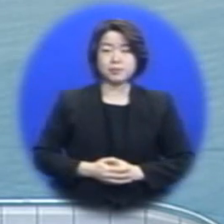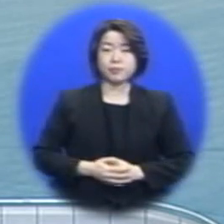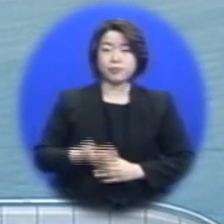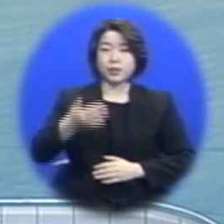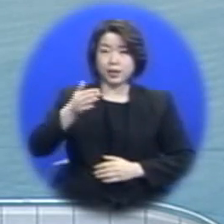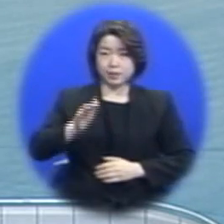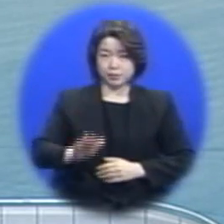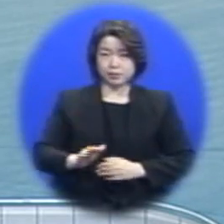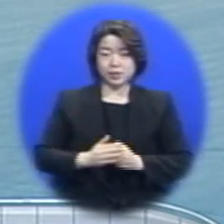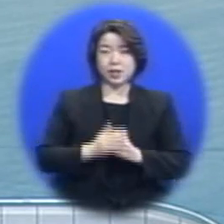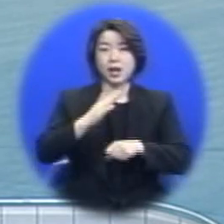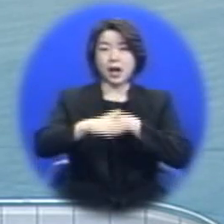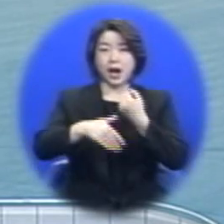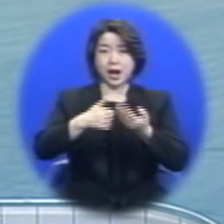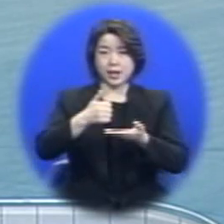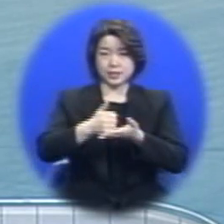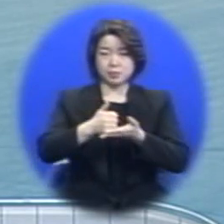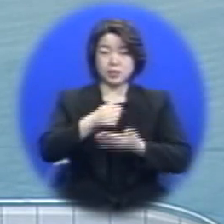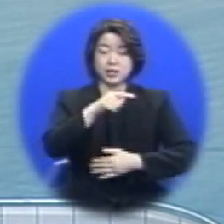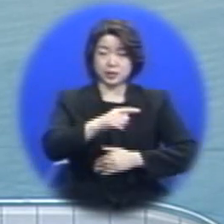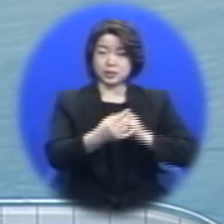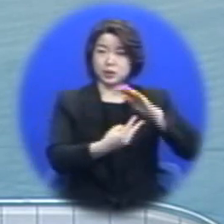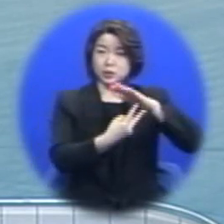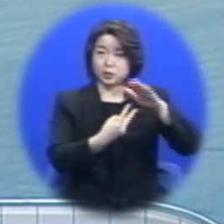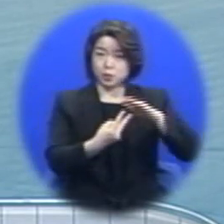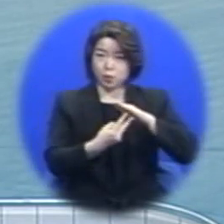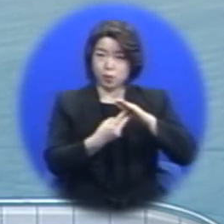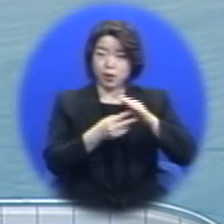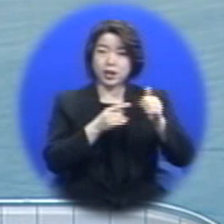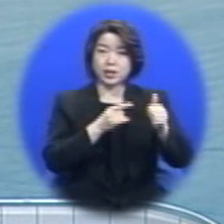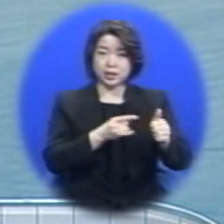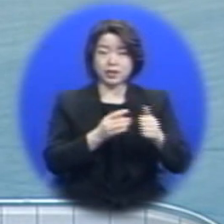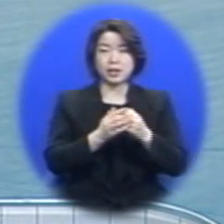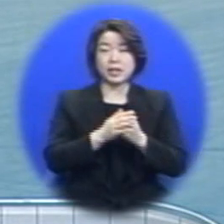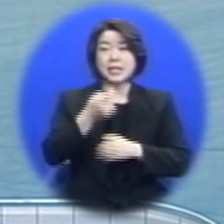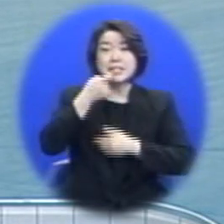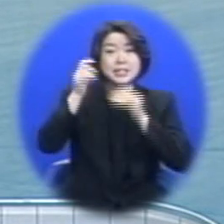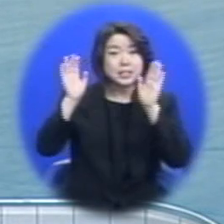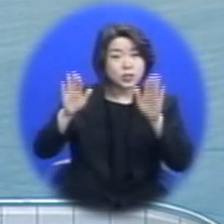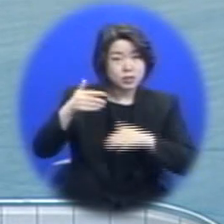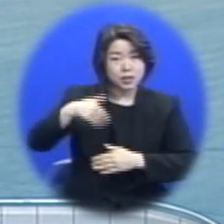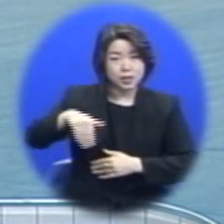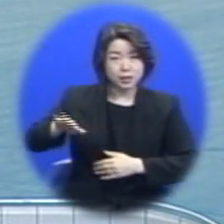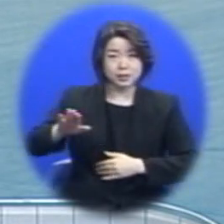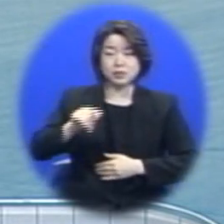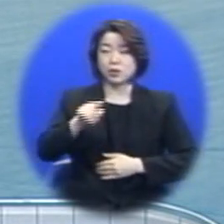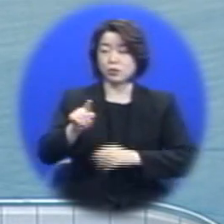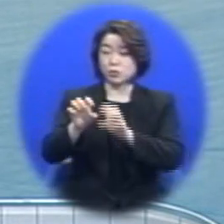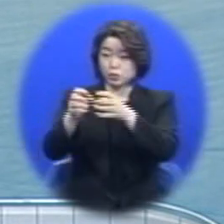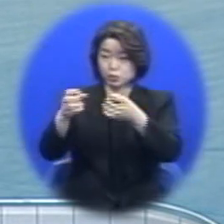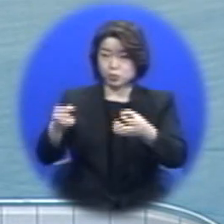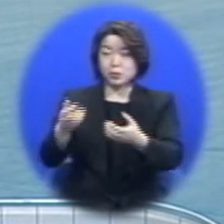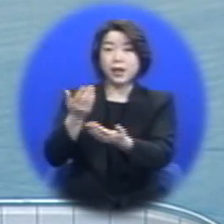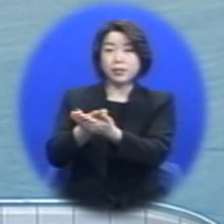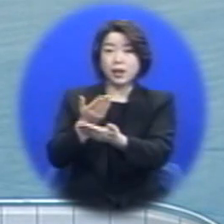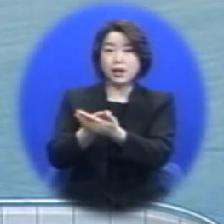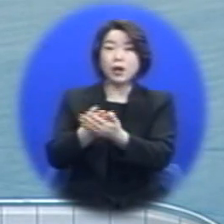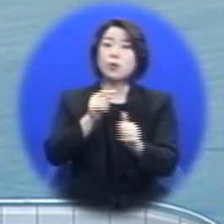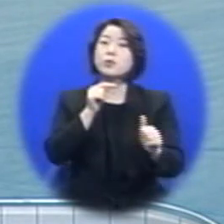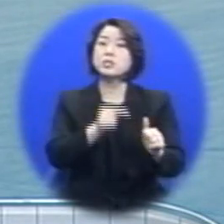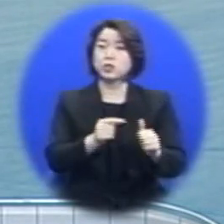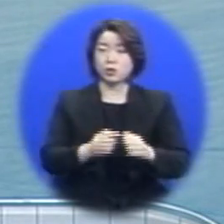그런데 하나님께서 그 요한에게 그 천사에게 가서 그 두루마리를 달라고 하라고 지시를